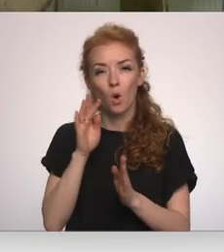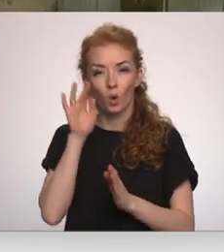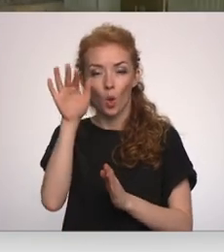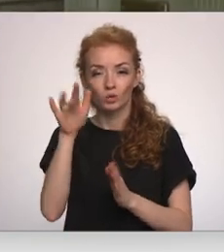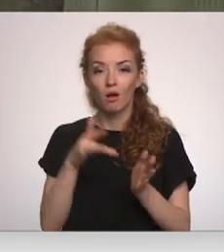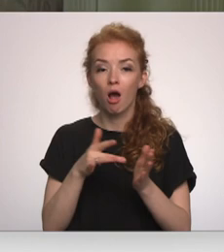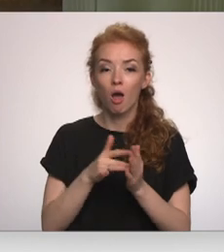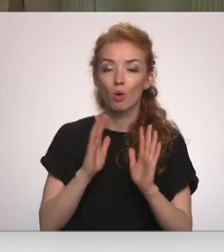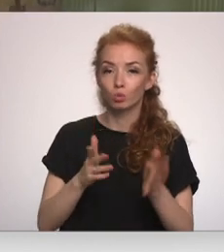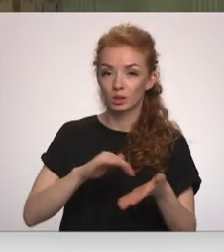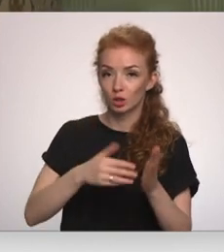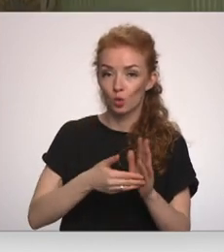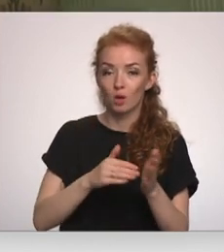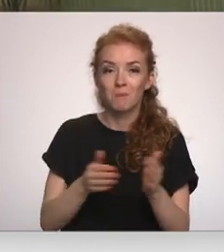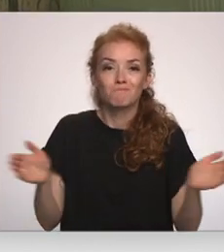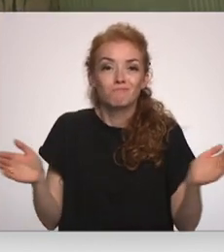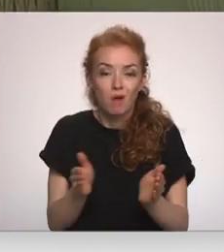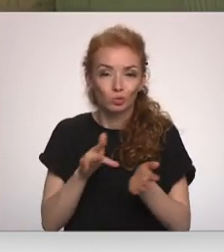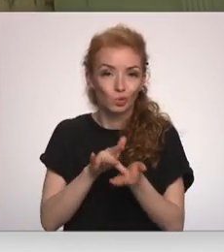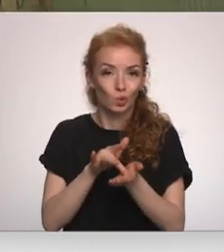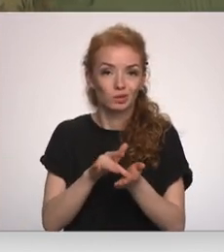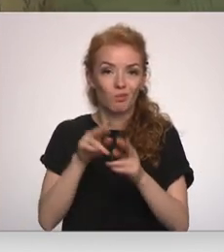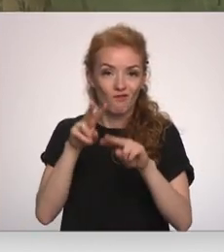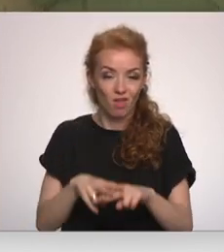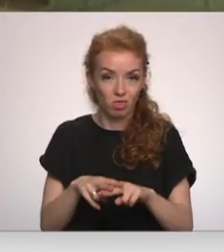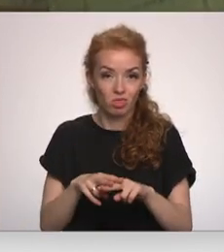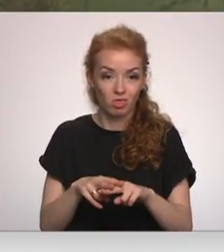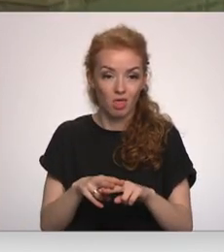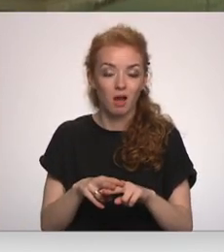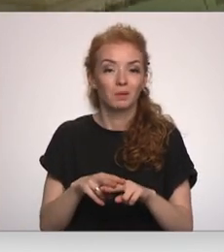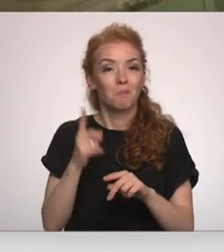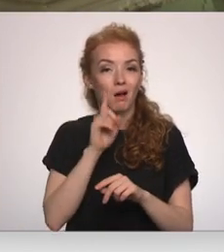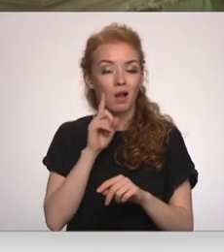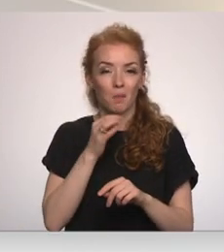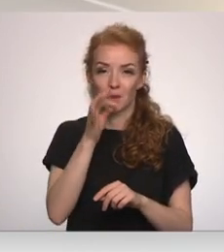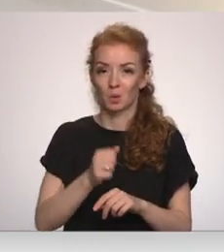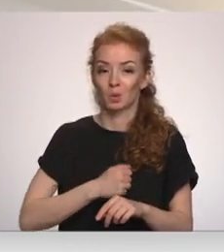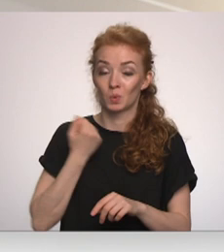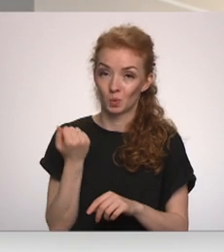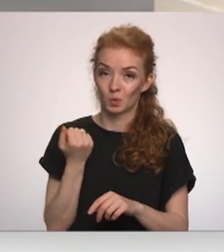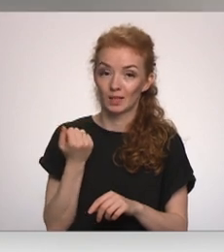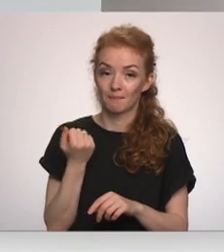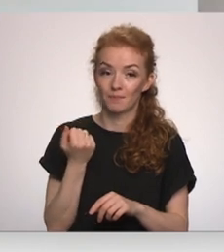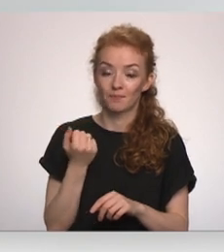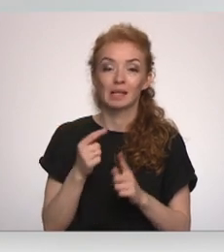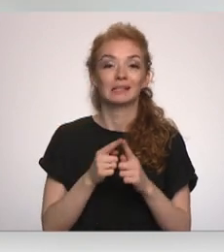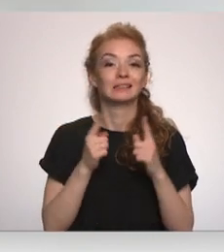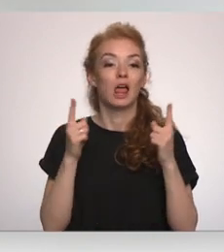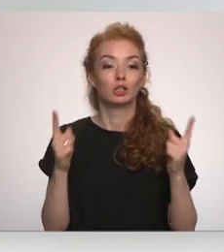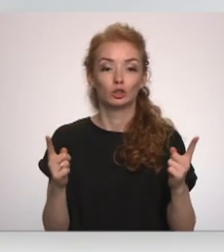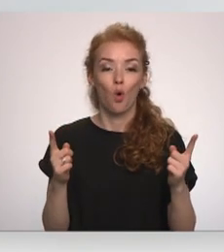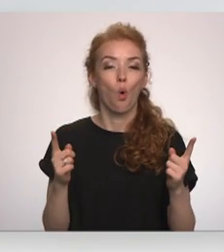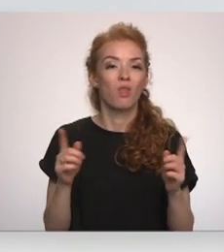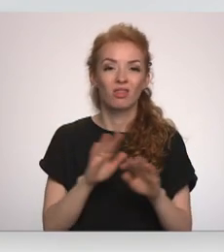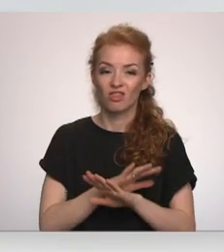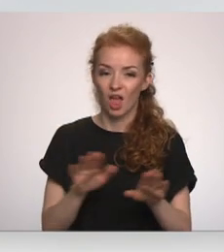kāda izveidosies situācija mazajos turisma apskats objektos, vēl esot pāragri. Nu, jā, sezona nebūs